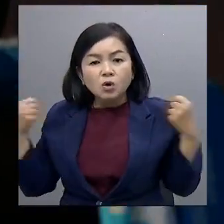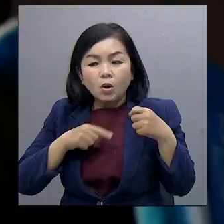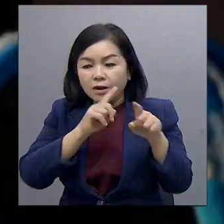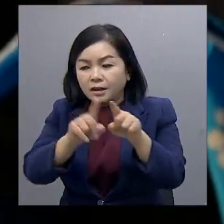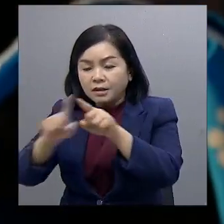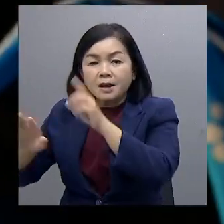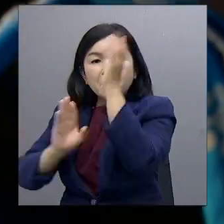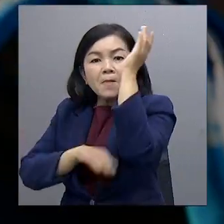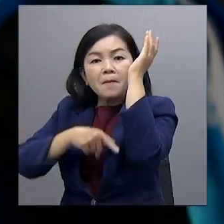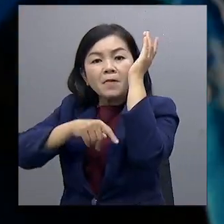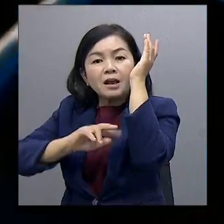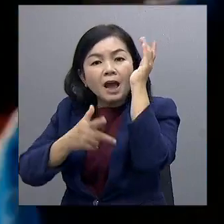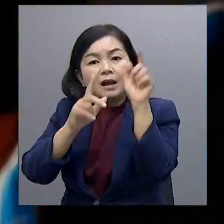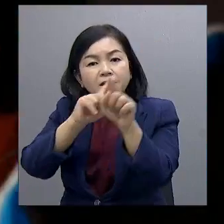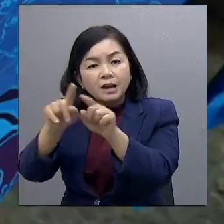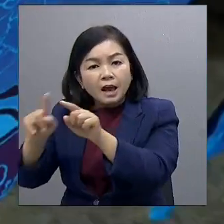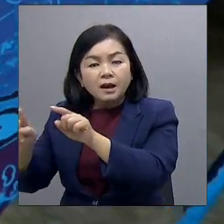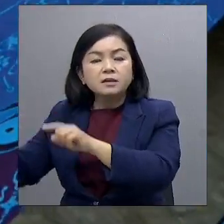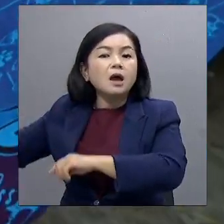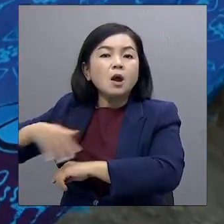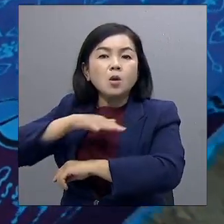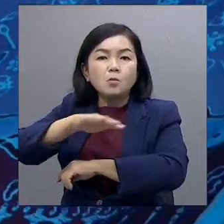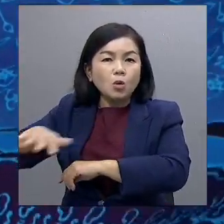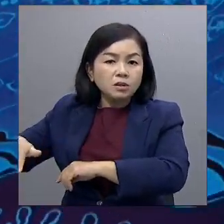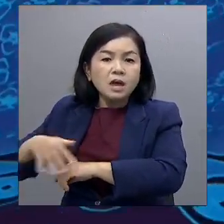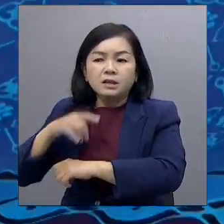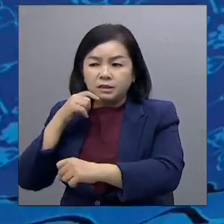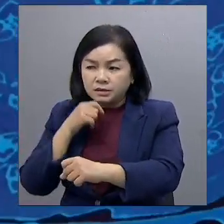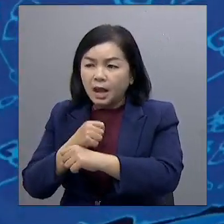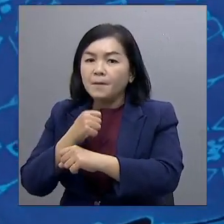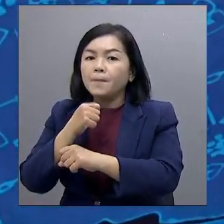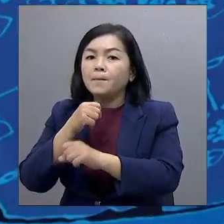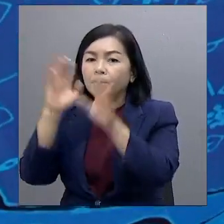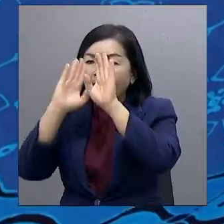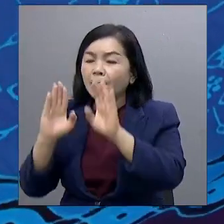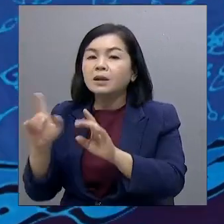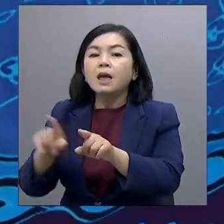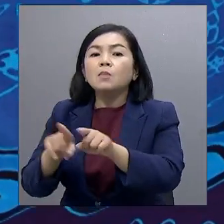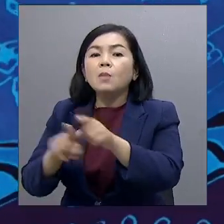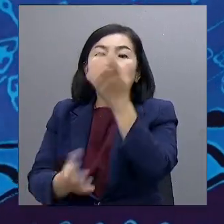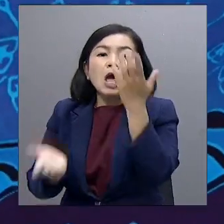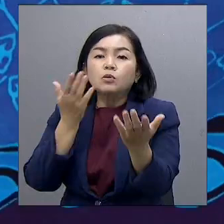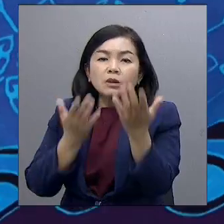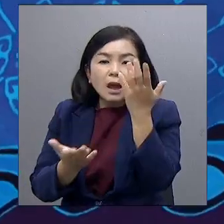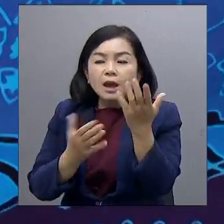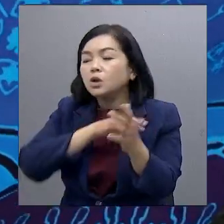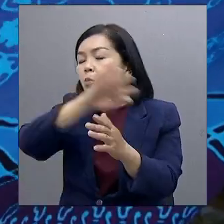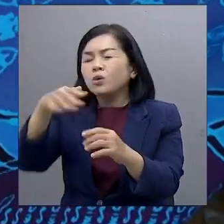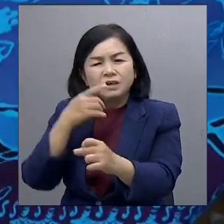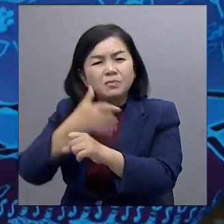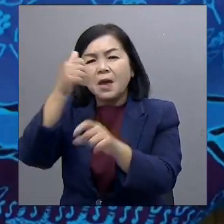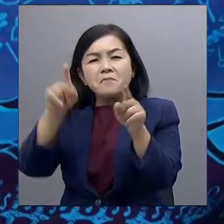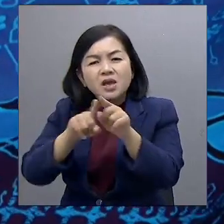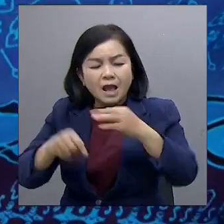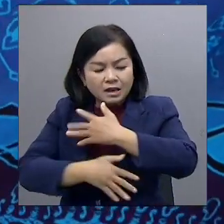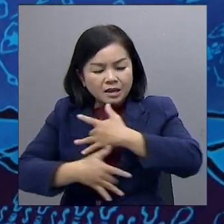ท่านหรือทุกผู้ประกอบการเนี่ยสามารถที่จะทำลายอัตลักษณ์พังงาเนี่ยได้ทุกคนทุกผู้ประกอบการ